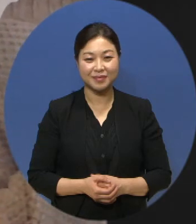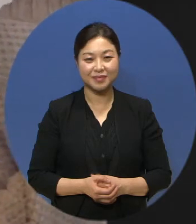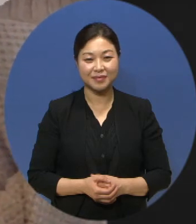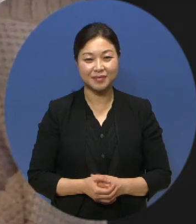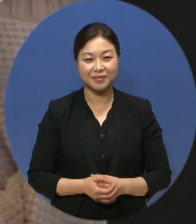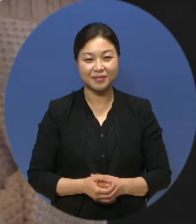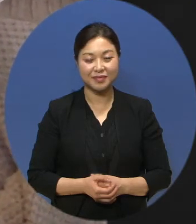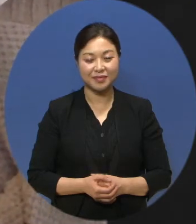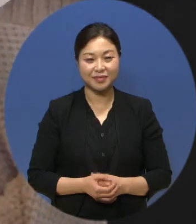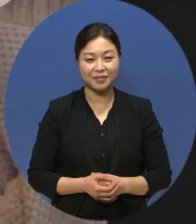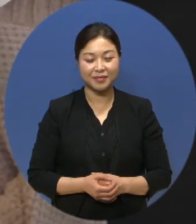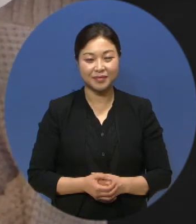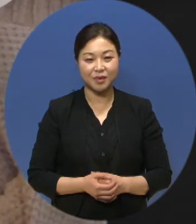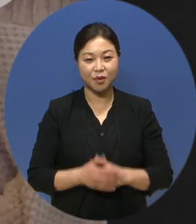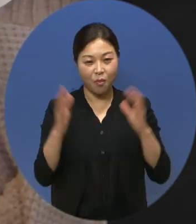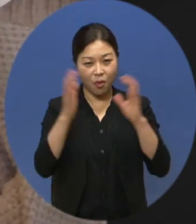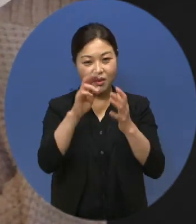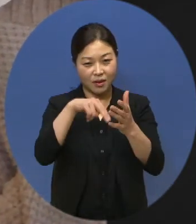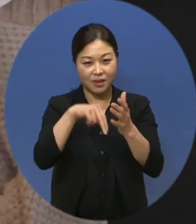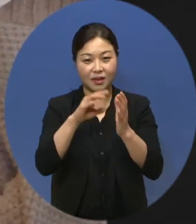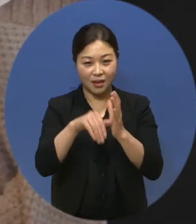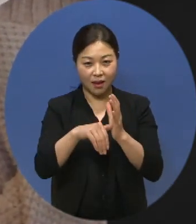그게 전체 리딩 때